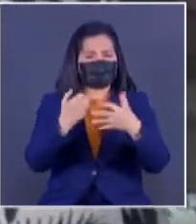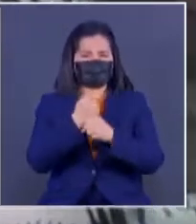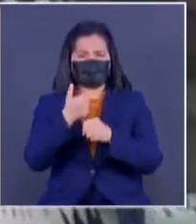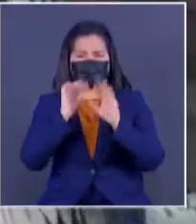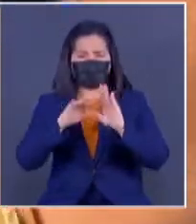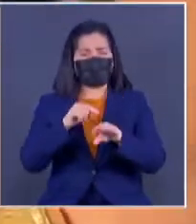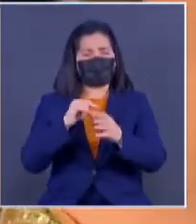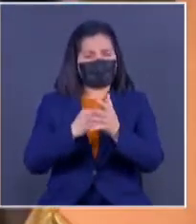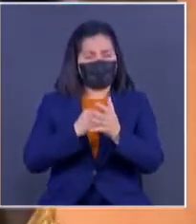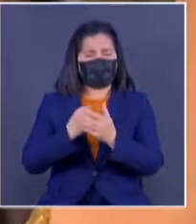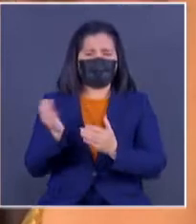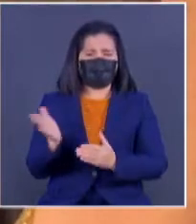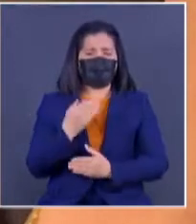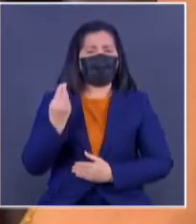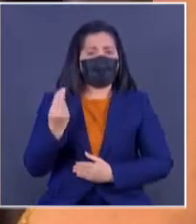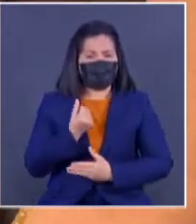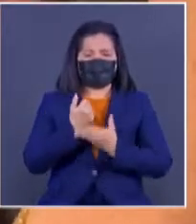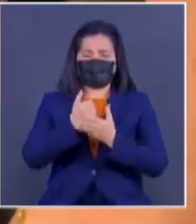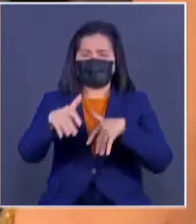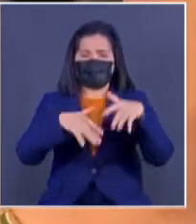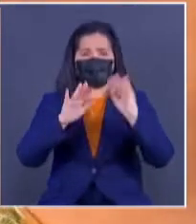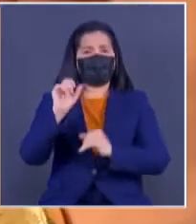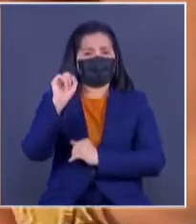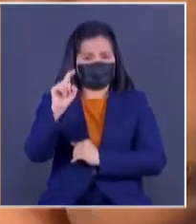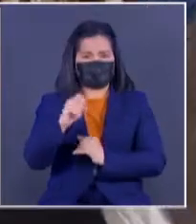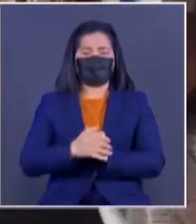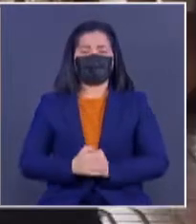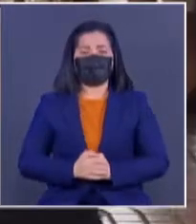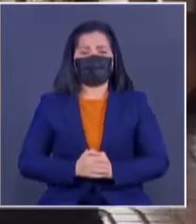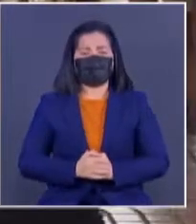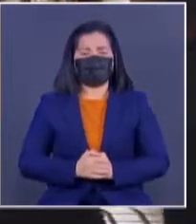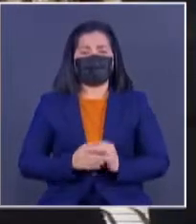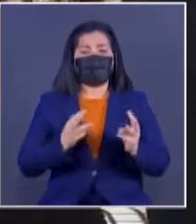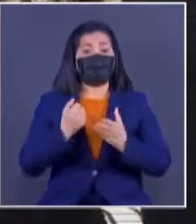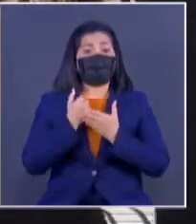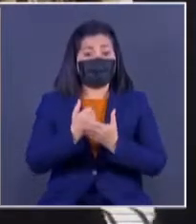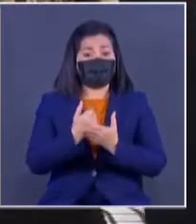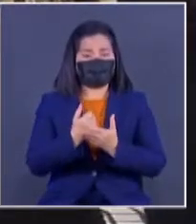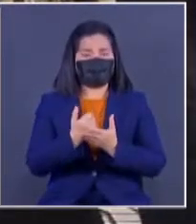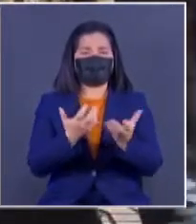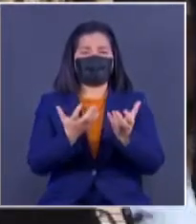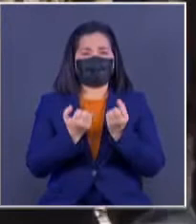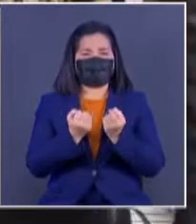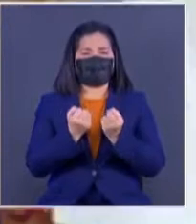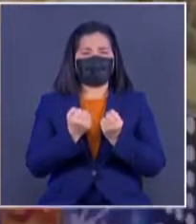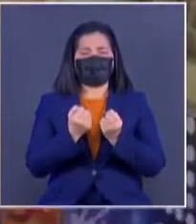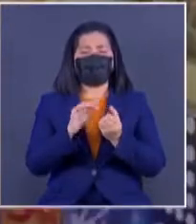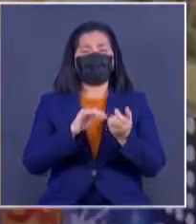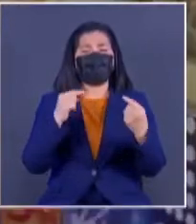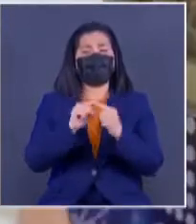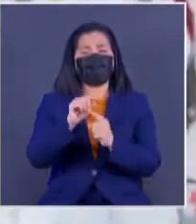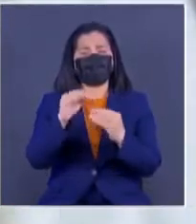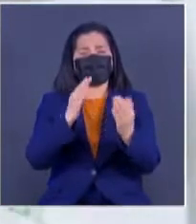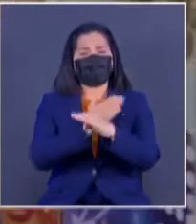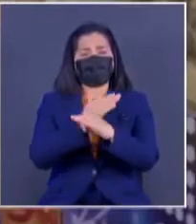ทำได้เลยเพื่อช่วยเหลือประชาชนทันทีนะครับส่วนมาตรการช่วยเหลือการจ้างงาน SME ทั่วประเทศตอนนี้ก็มีการ